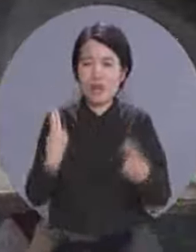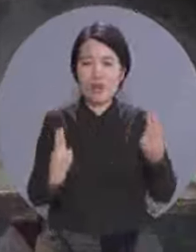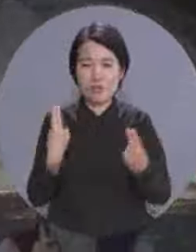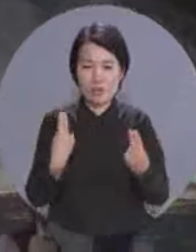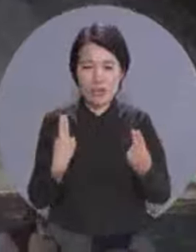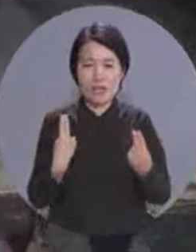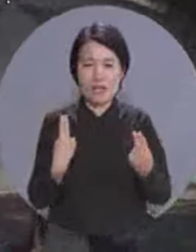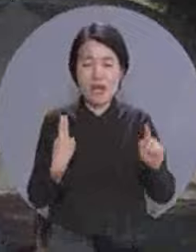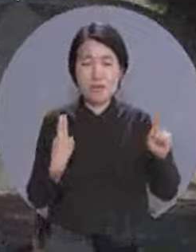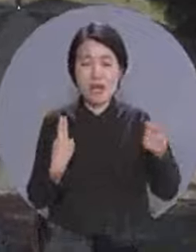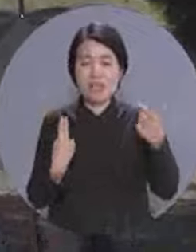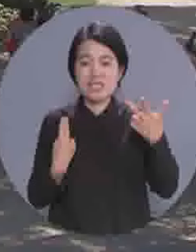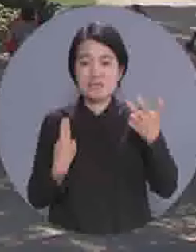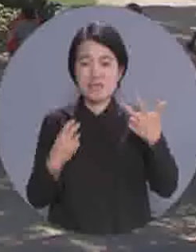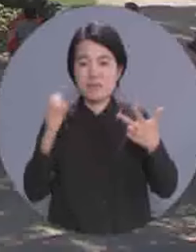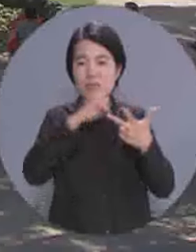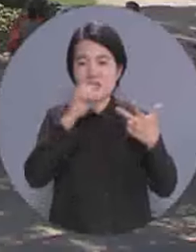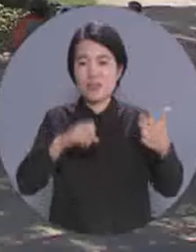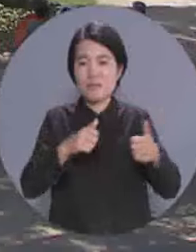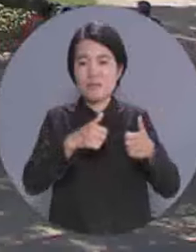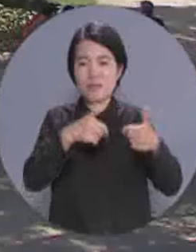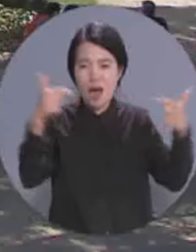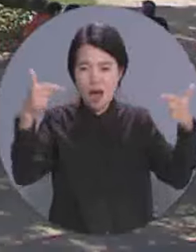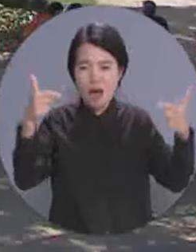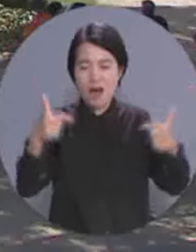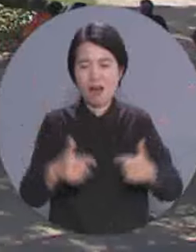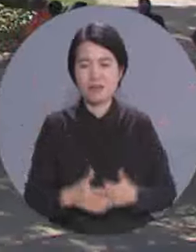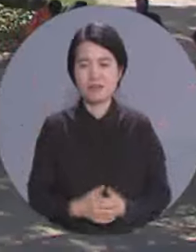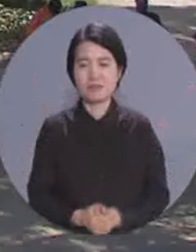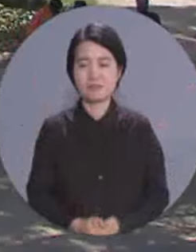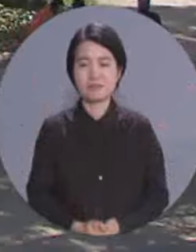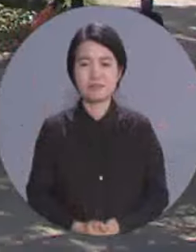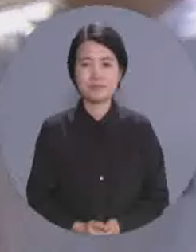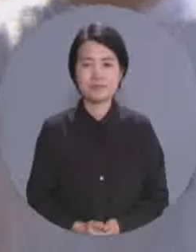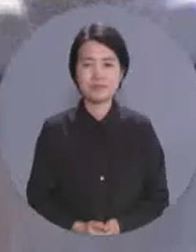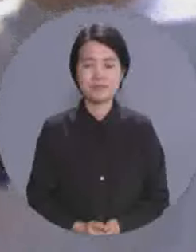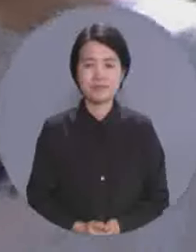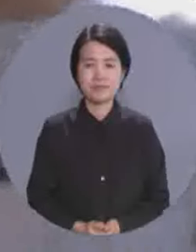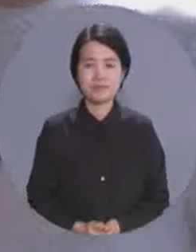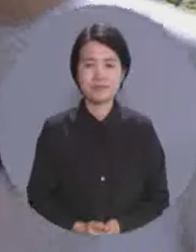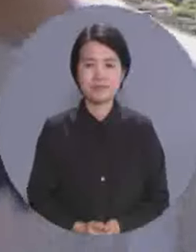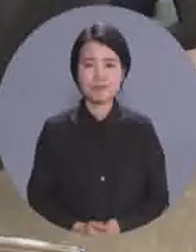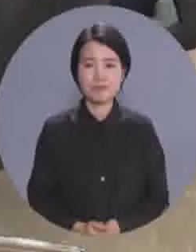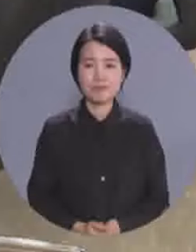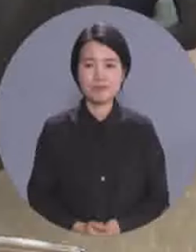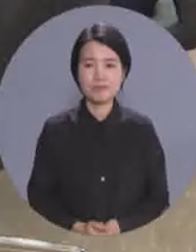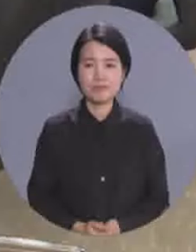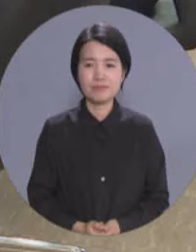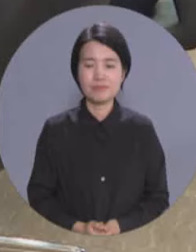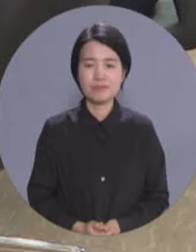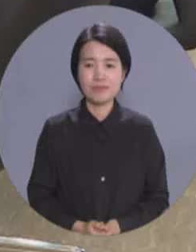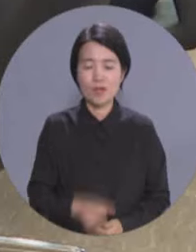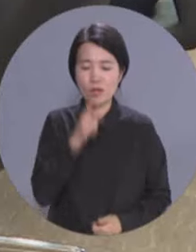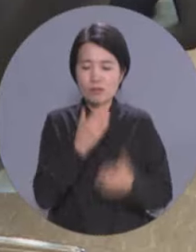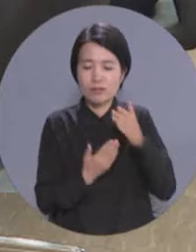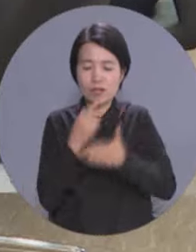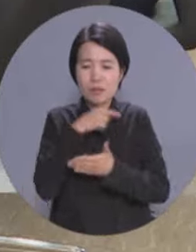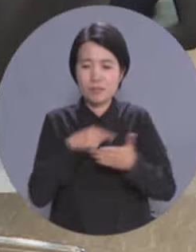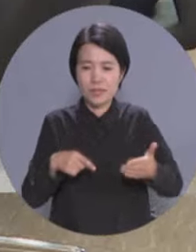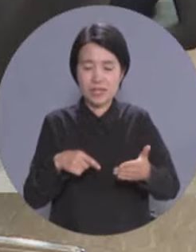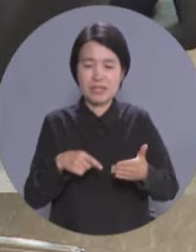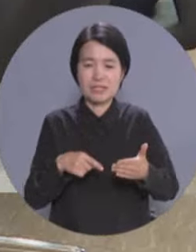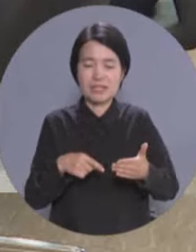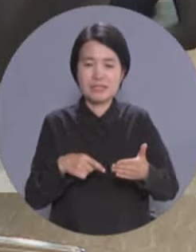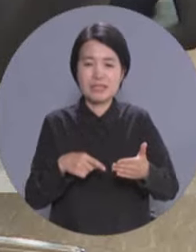기간과 비교해 177% 늘어난 것으로 나타났습니다 여순 사건 희생자